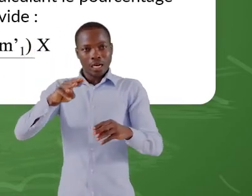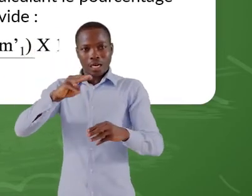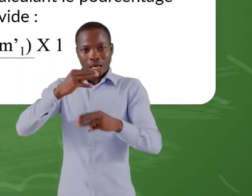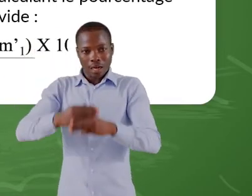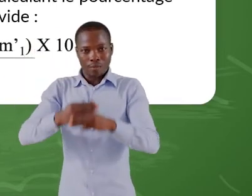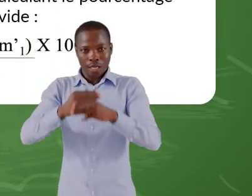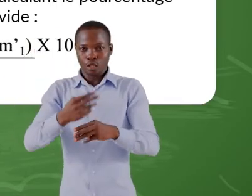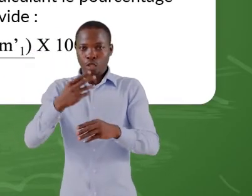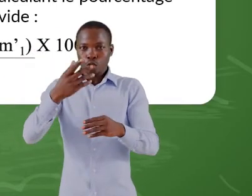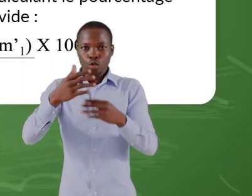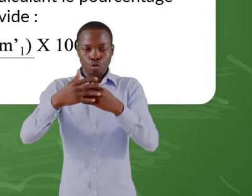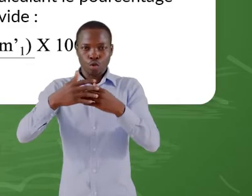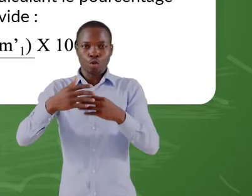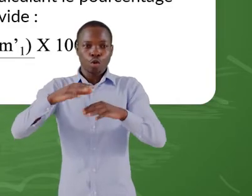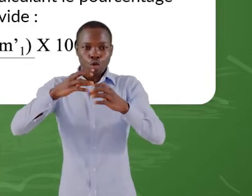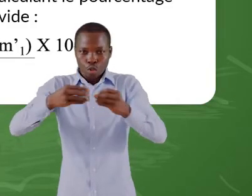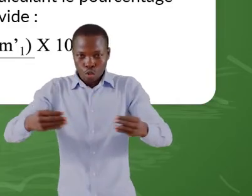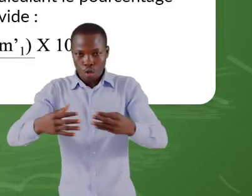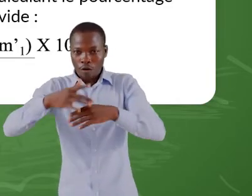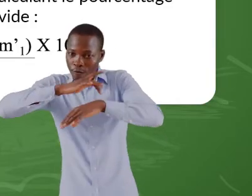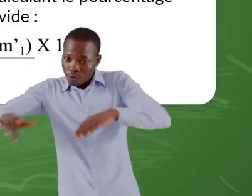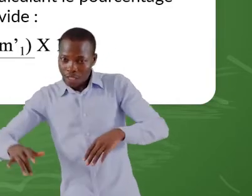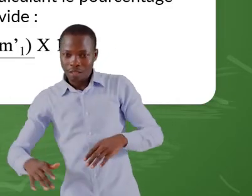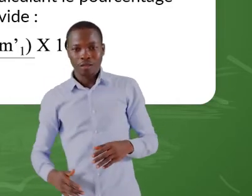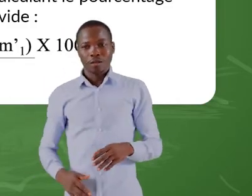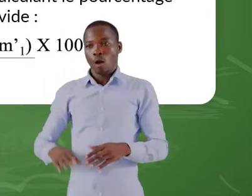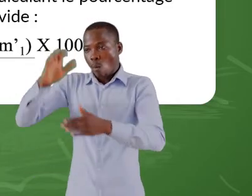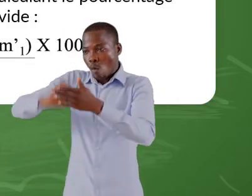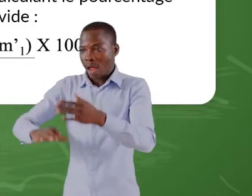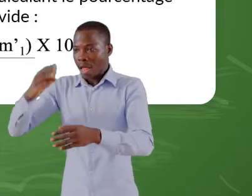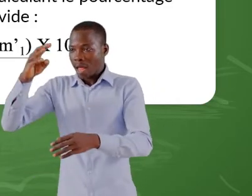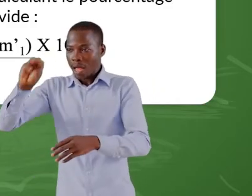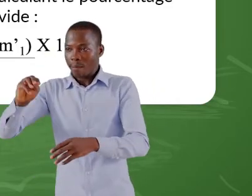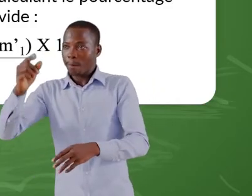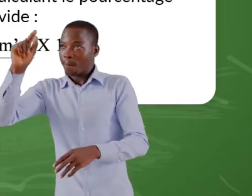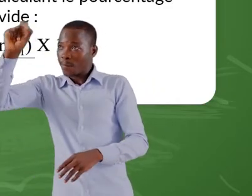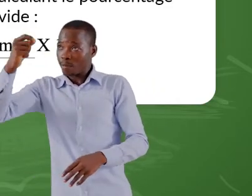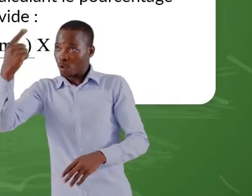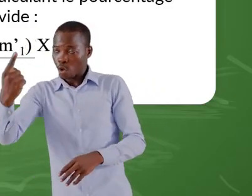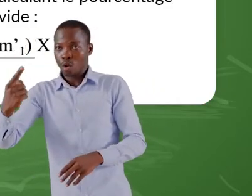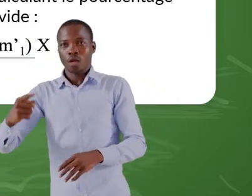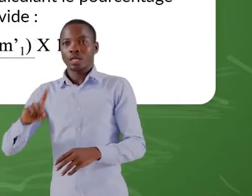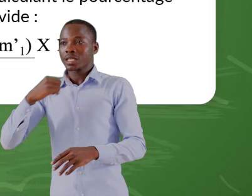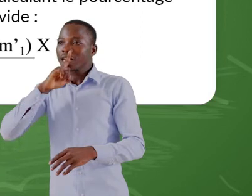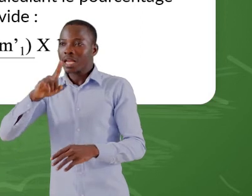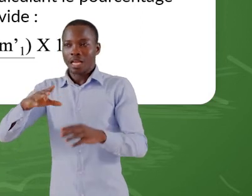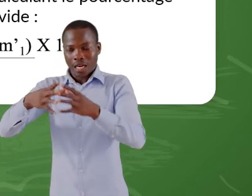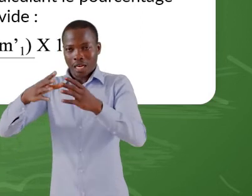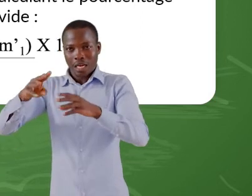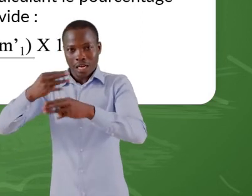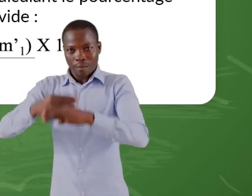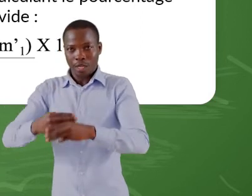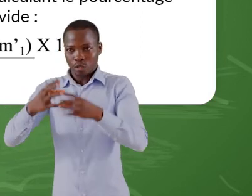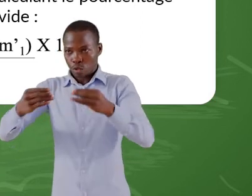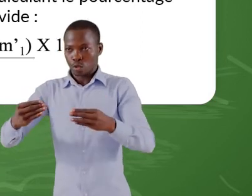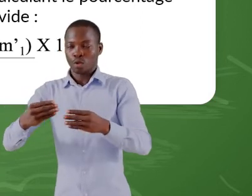moins M'1 qui est la masse de sol sec. Le tout multiplié par 100 divisé par le volume.